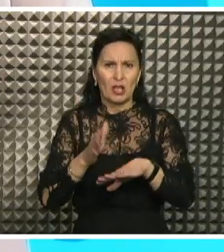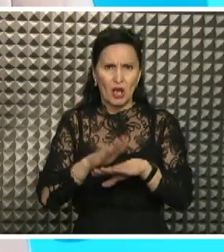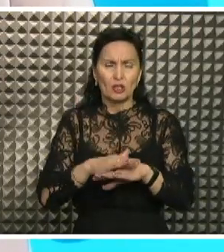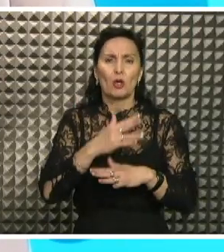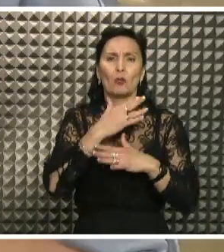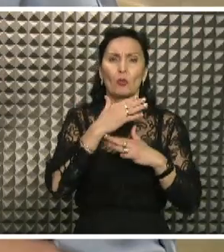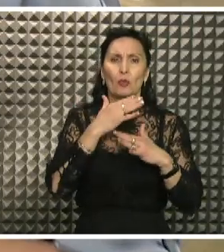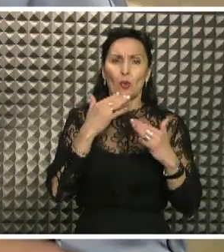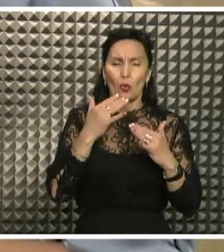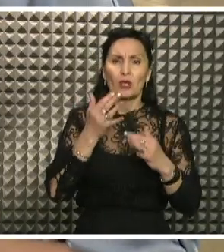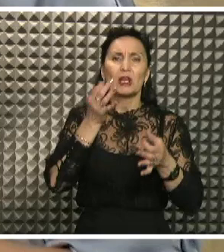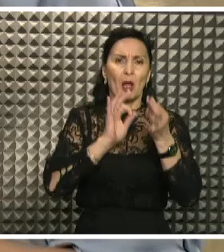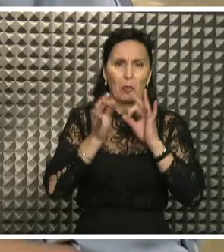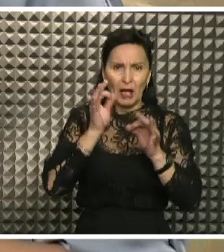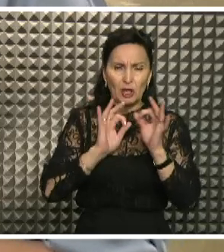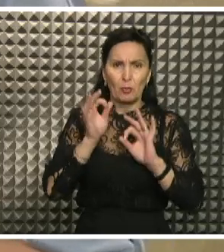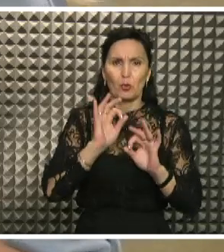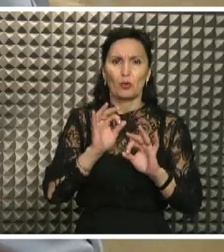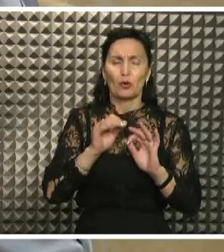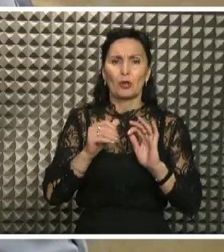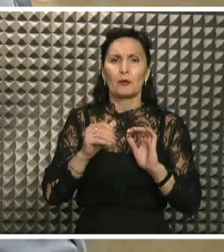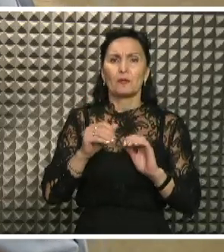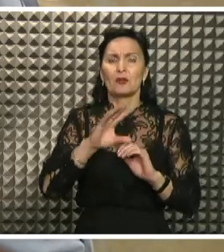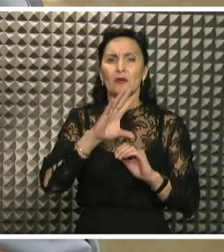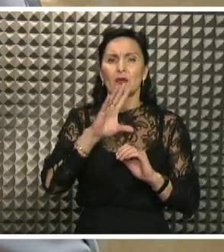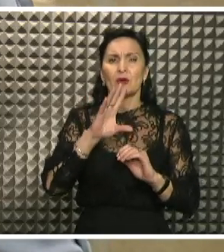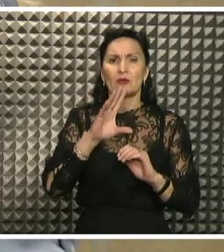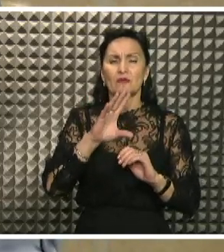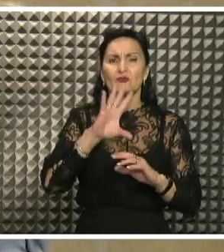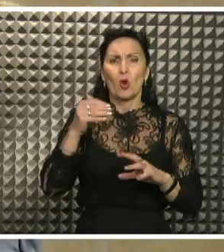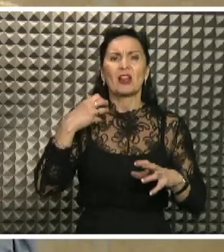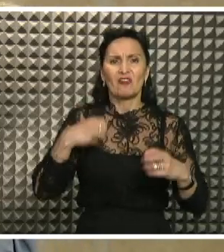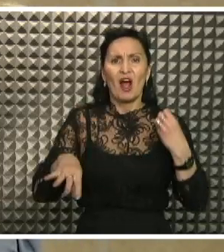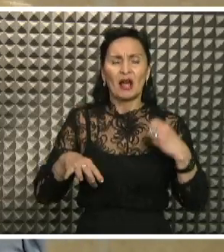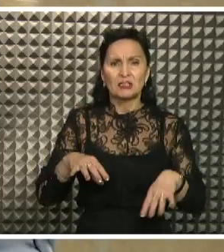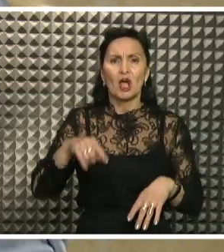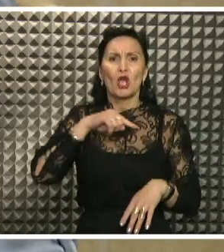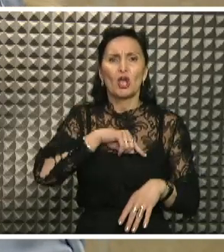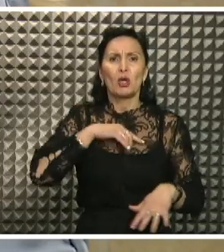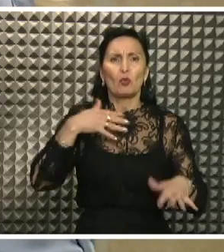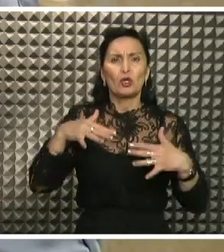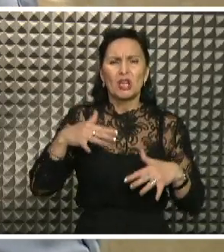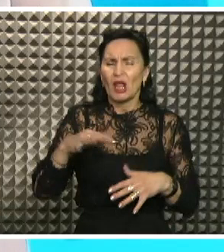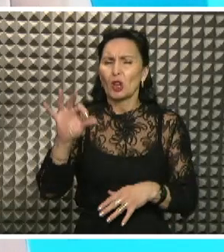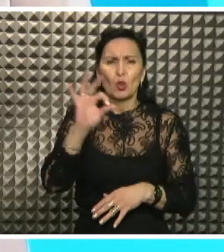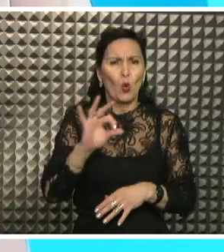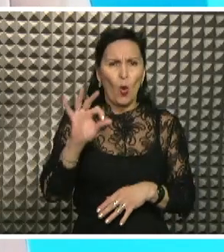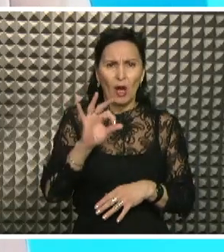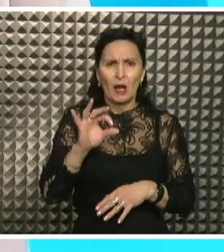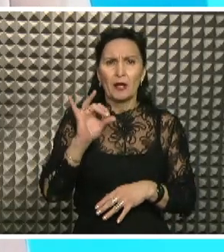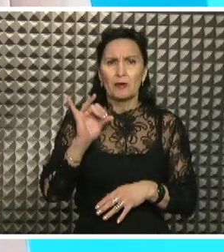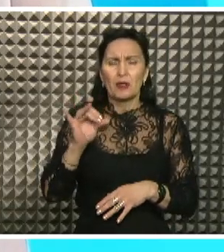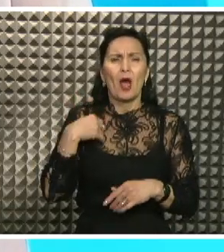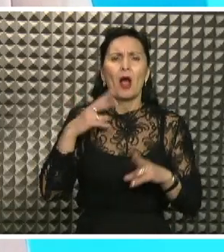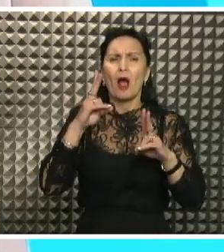вроде я пью тут таблетки, плечи отваливаются, все отваливается, иммунитет ноль. И я уже